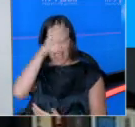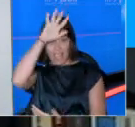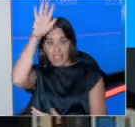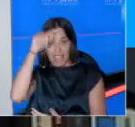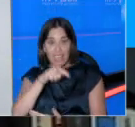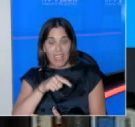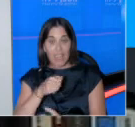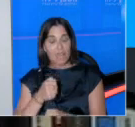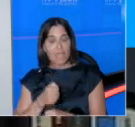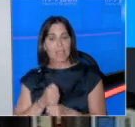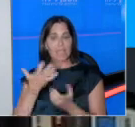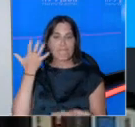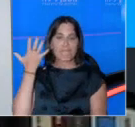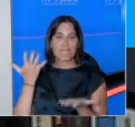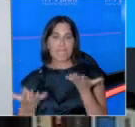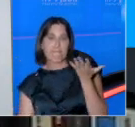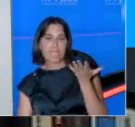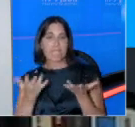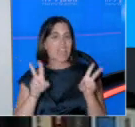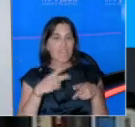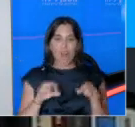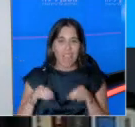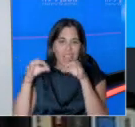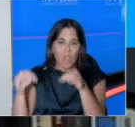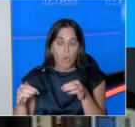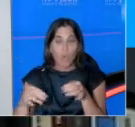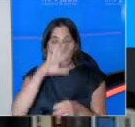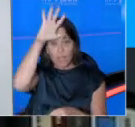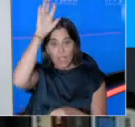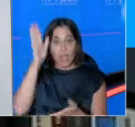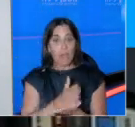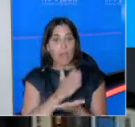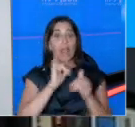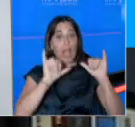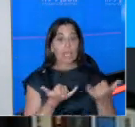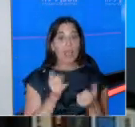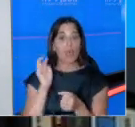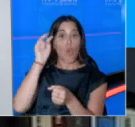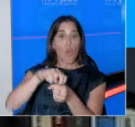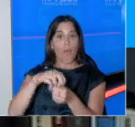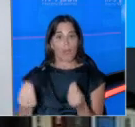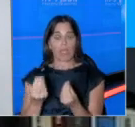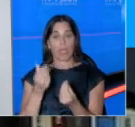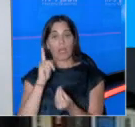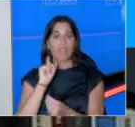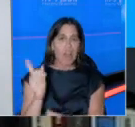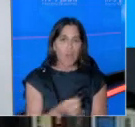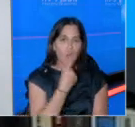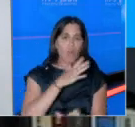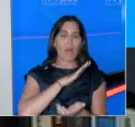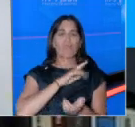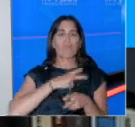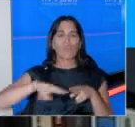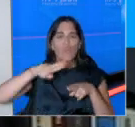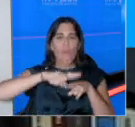למעשה, אחרי הרבה התלבטויות, אי אפשר לדחות את המשחק, איראן מחליטה שהיא עולה ומשחקת, אבל כולם צובעים את האצטדיון